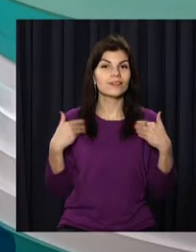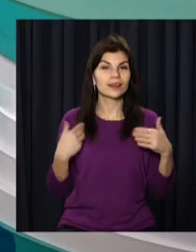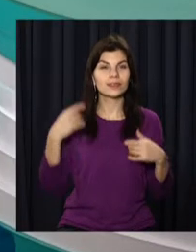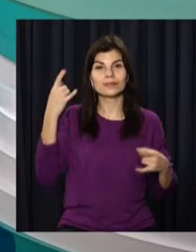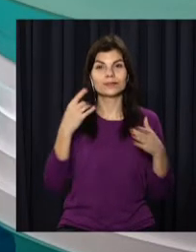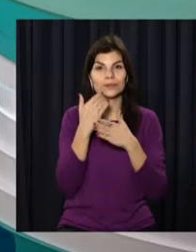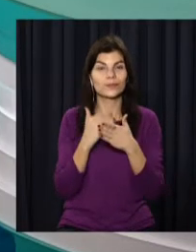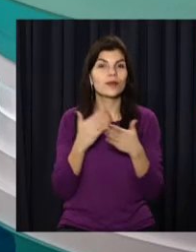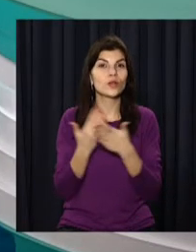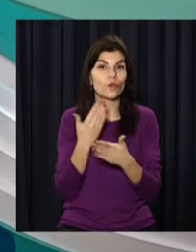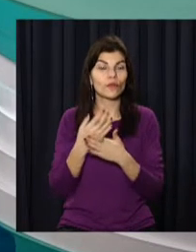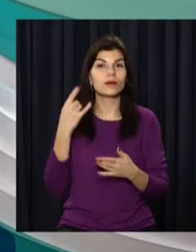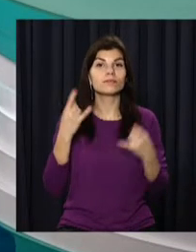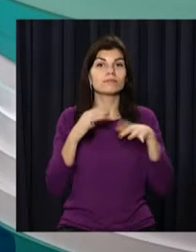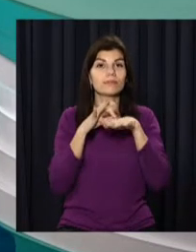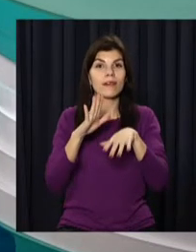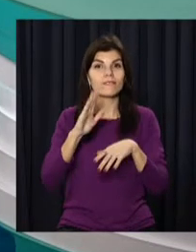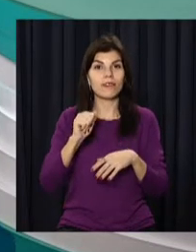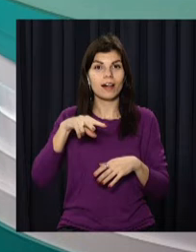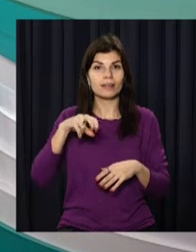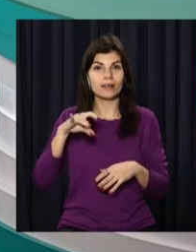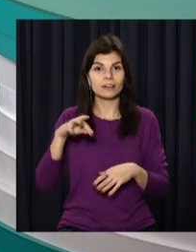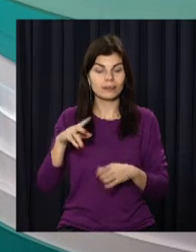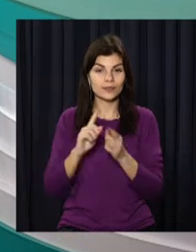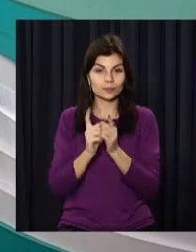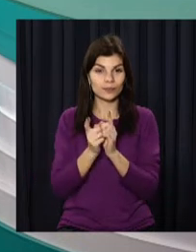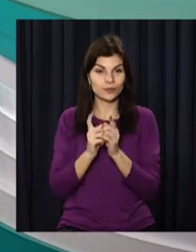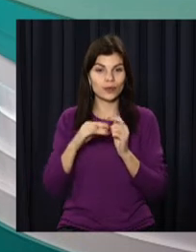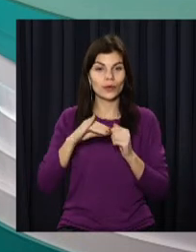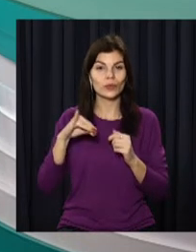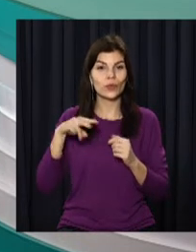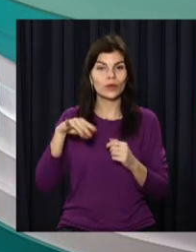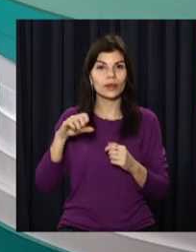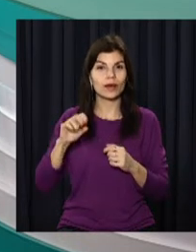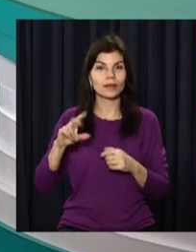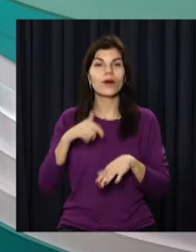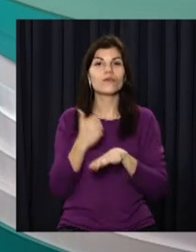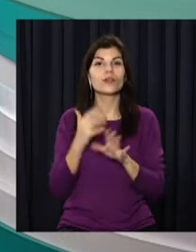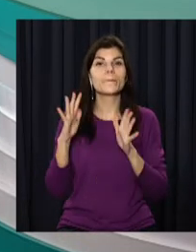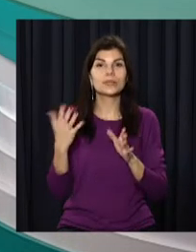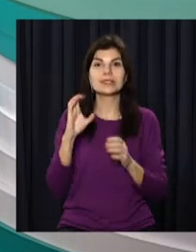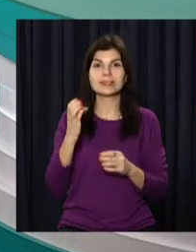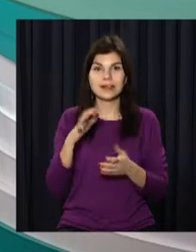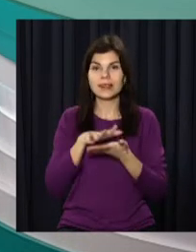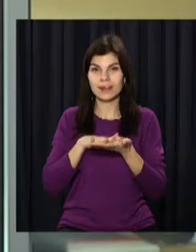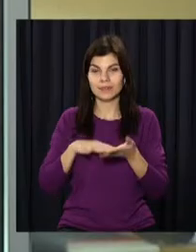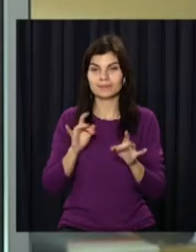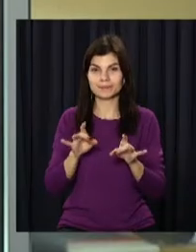Вітаю! Час новин на відкритому. Для вас працюють Валерія Майна та сурдоперекладачка Юліана Пуговкіна. І про головні події середи